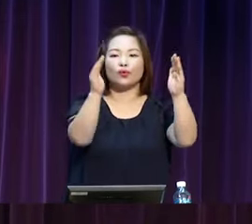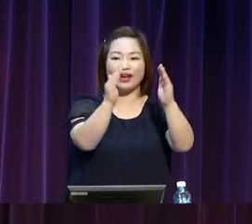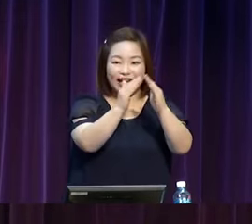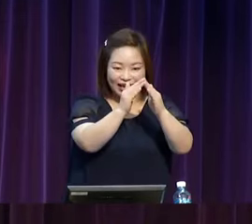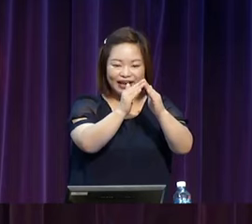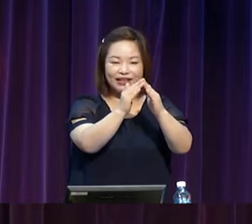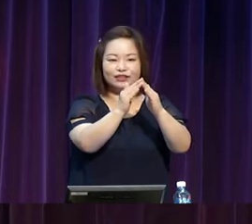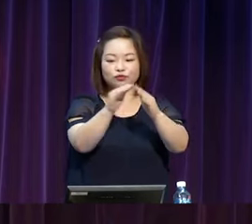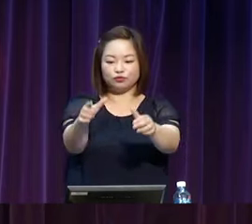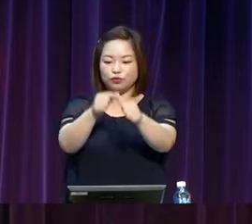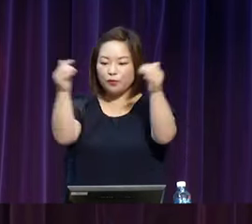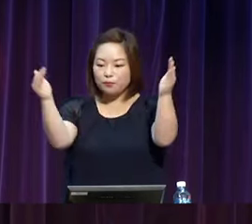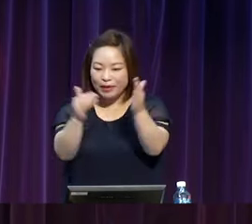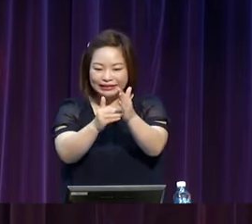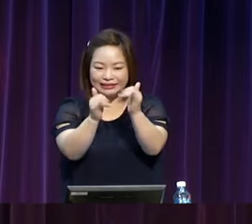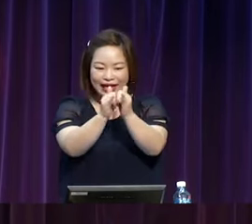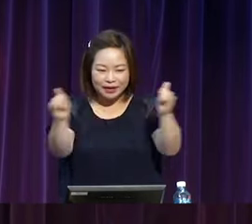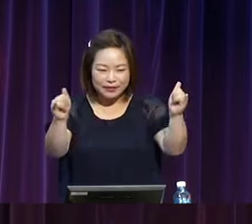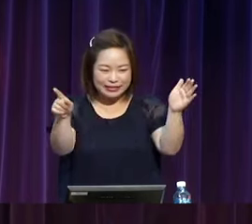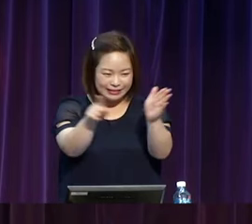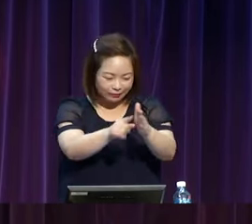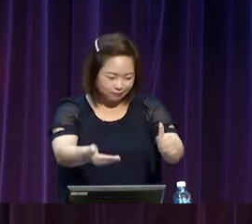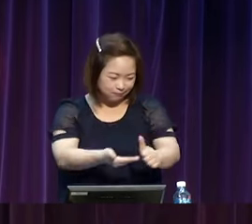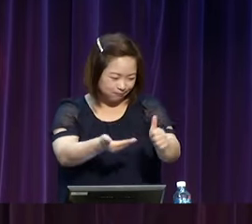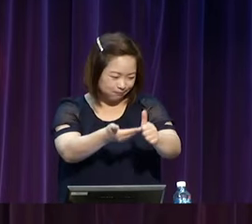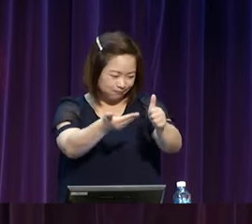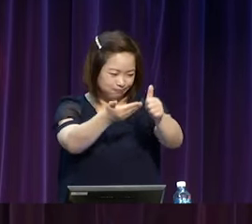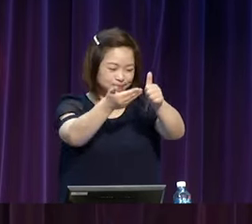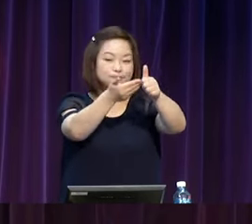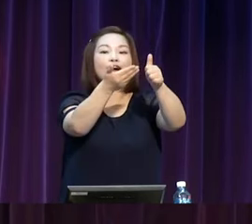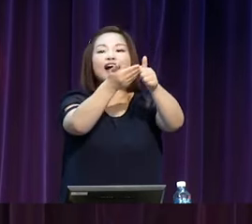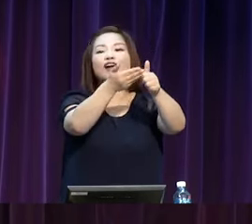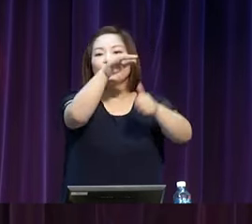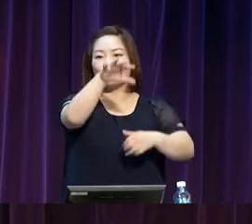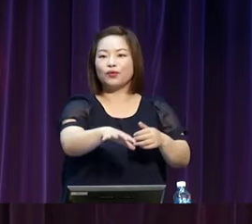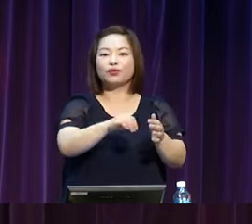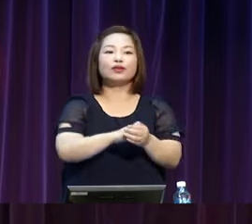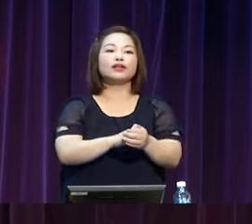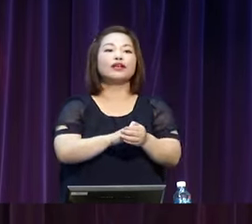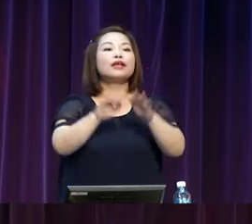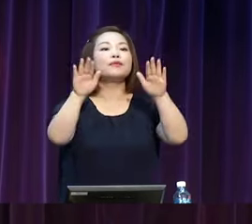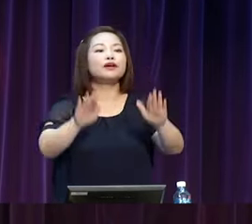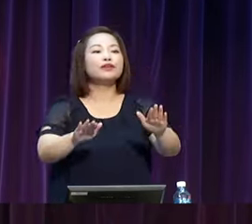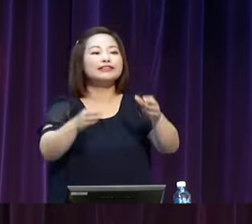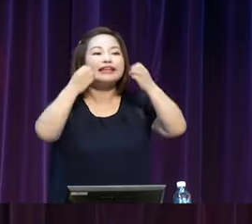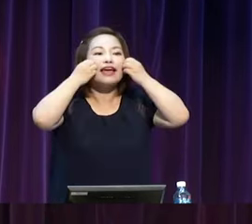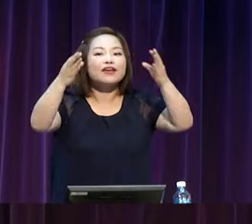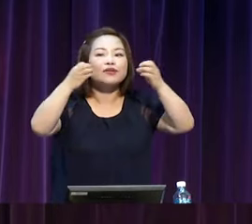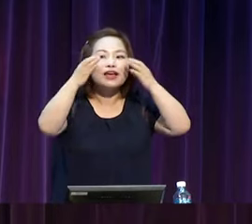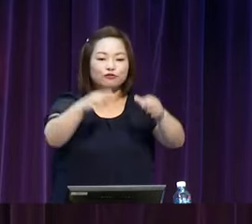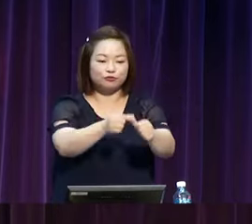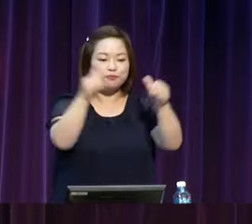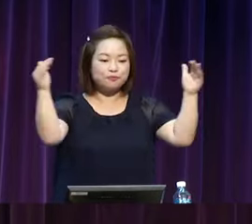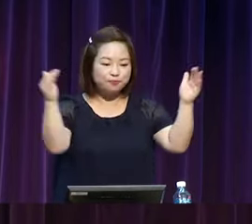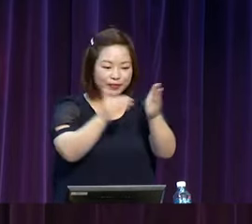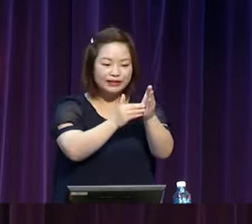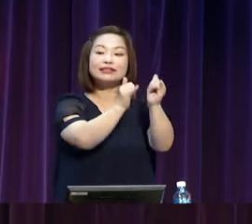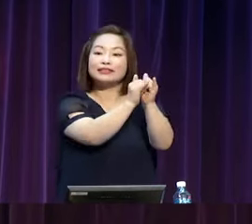그런 모습이다 하는 겁니다. 이번에 새로 구원받으신 분들이 계실 텐데 먼저 구원받은